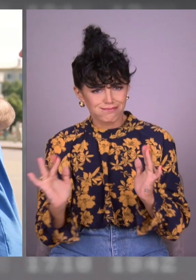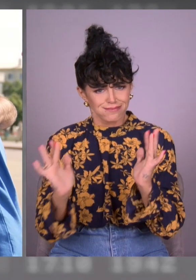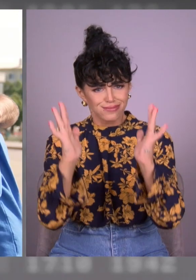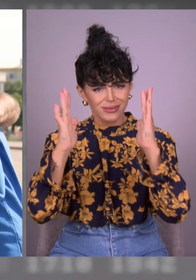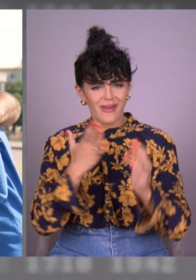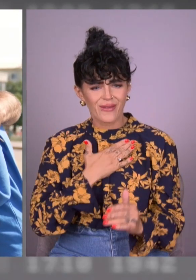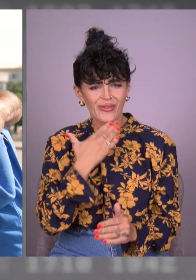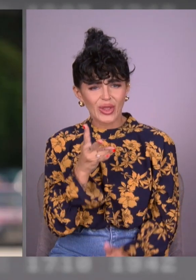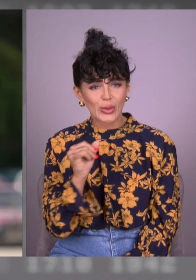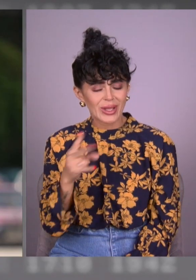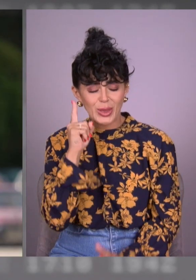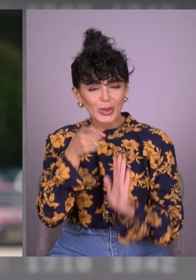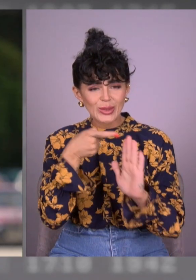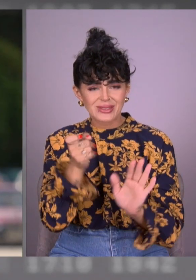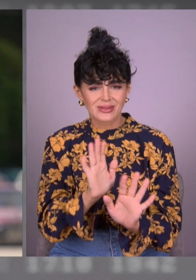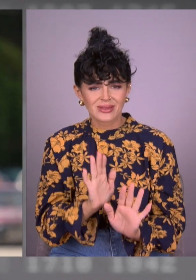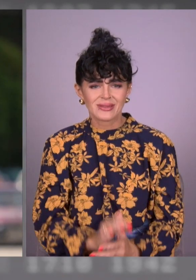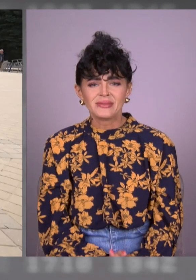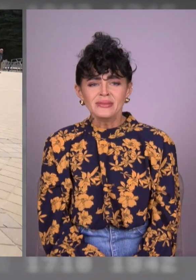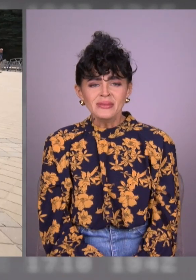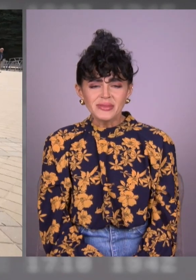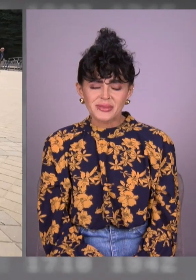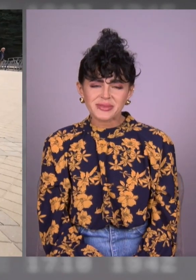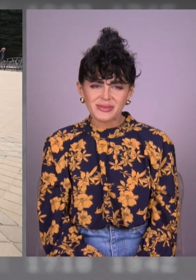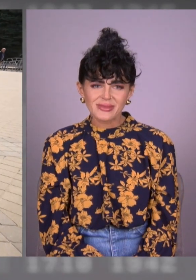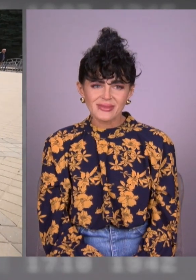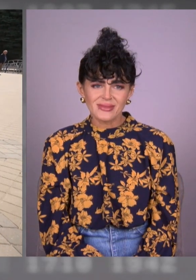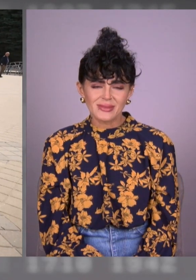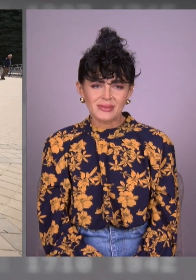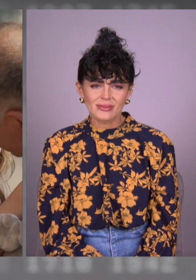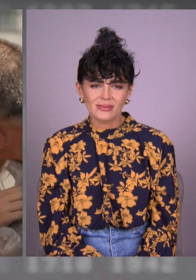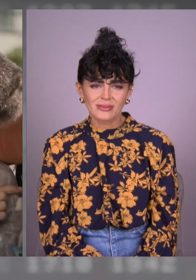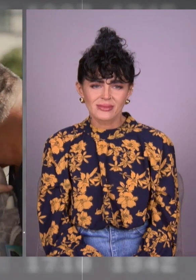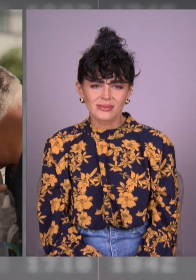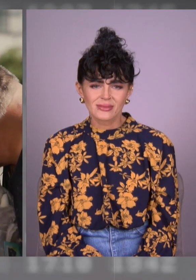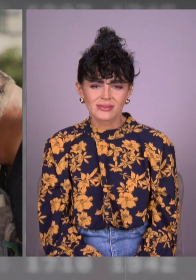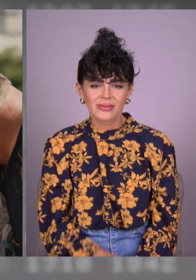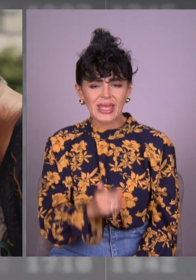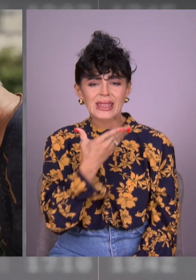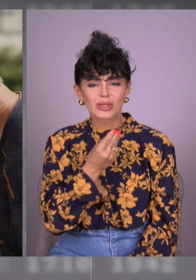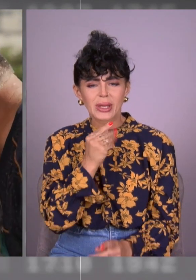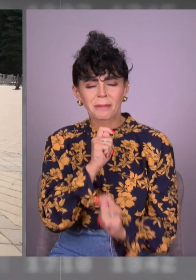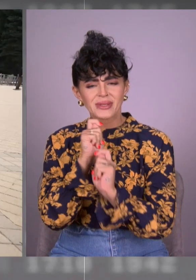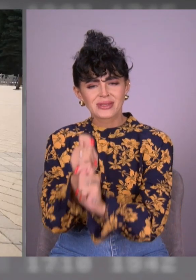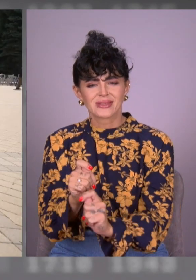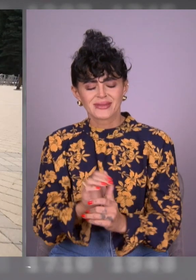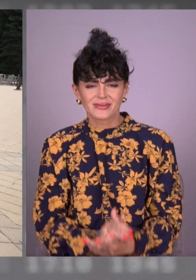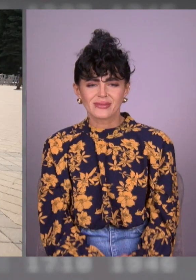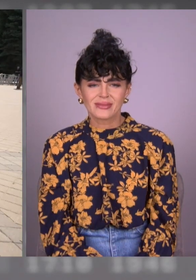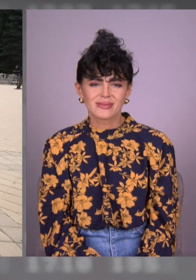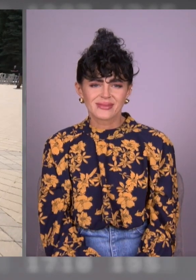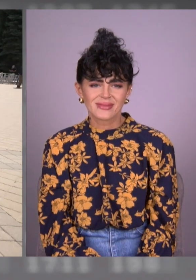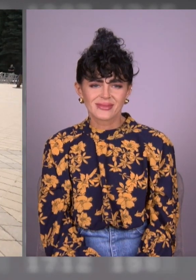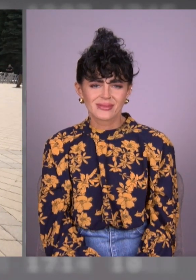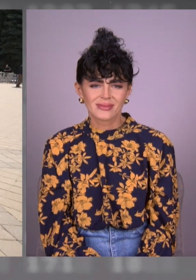Ванюшка, я тебе не знала, чесно, Ванюшка. Я для вас. Спасибо. Це ти дідусеві подарунок такий, так, да, принесла?